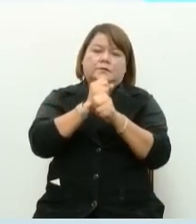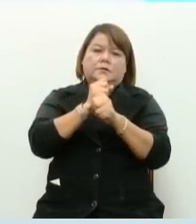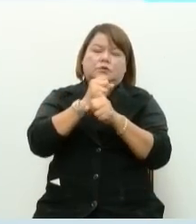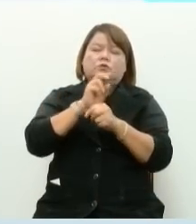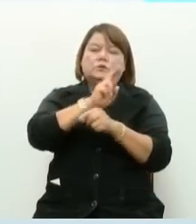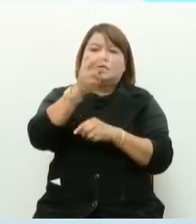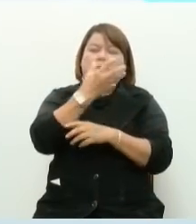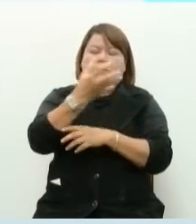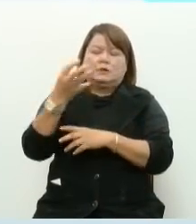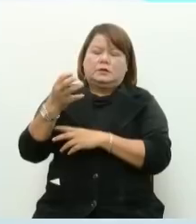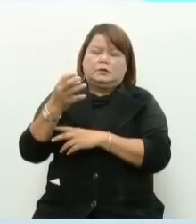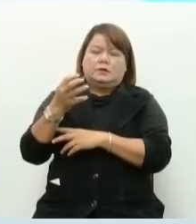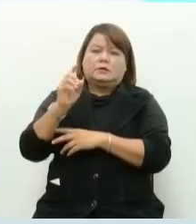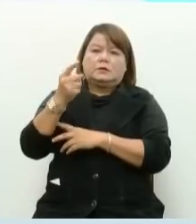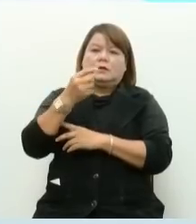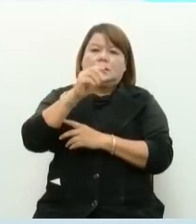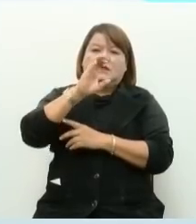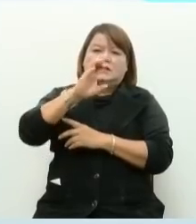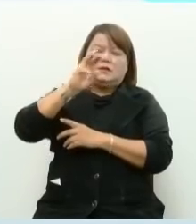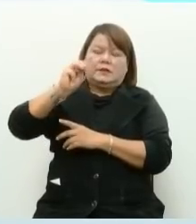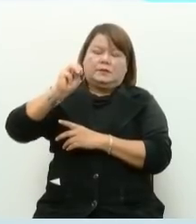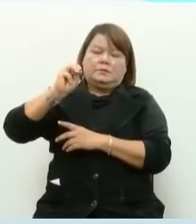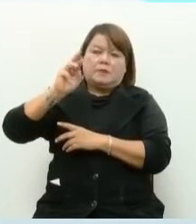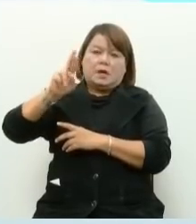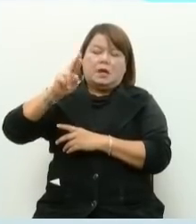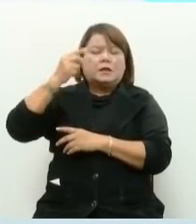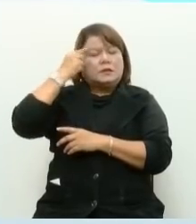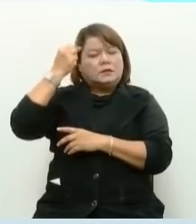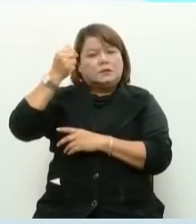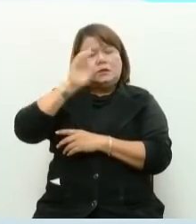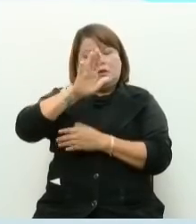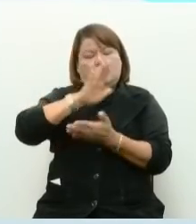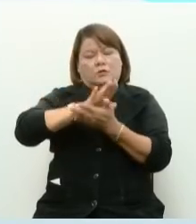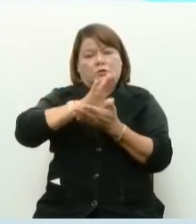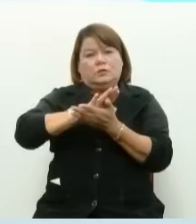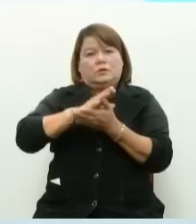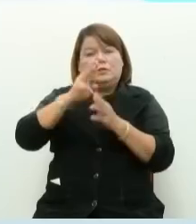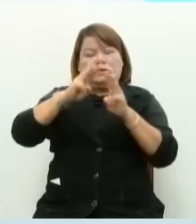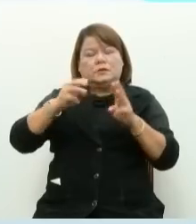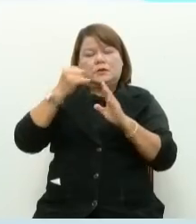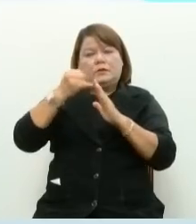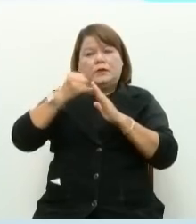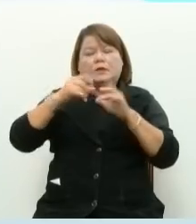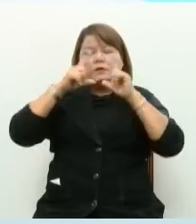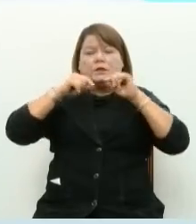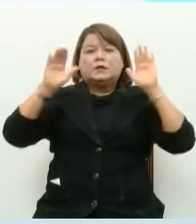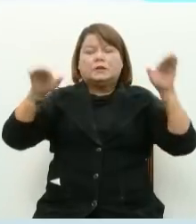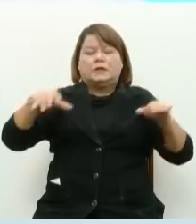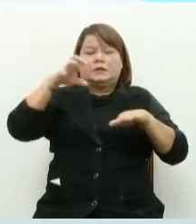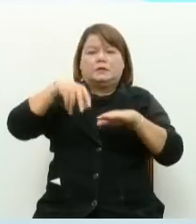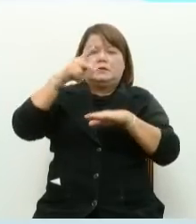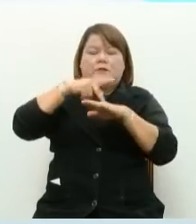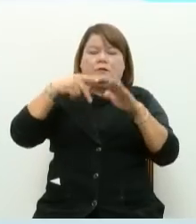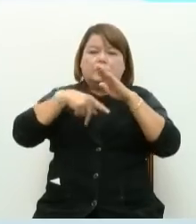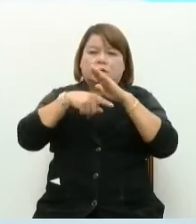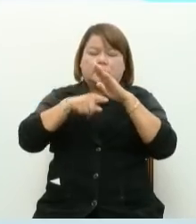ตกรรม CMR คิดดีของโรงเรียนชุมชนวัดมาติการามจังหวัดชัยนาทสังกัดสำนักงานเขตพื้นที่การศึกษา